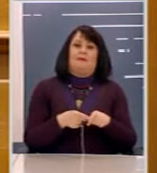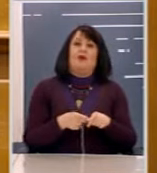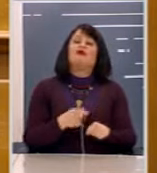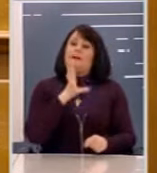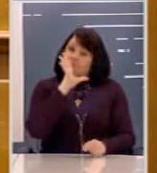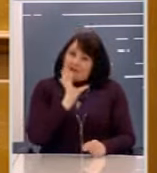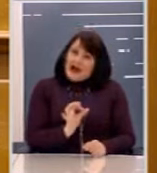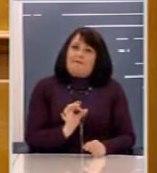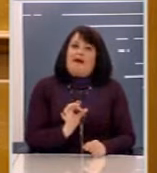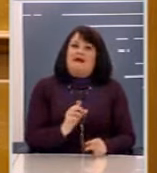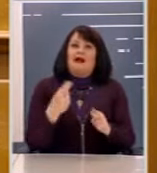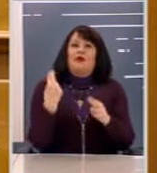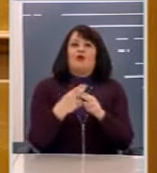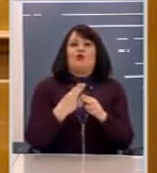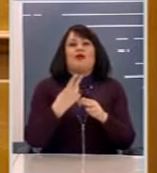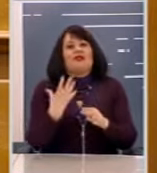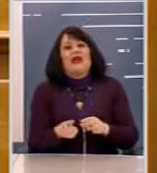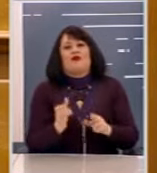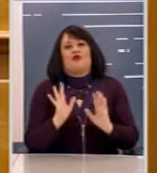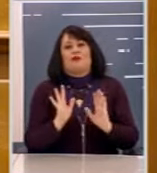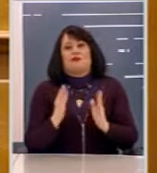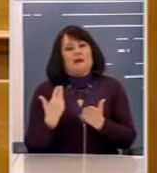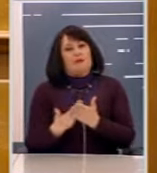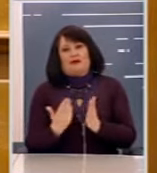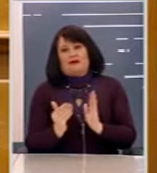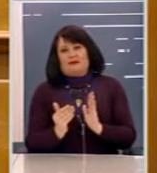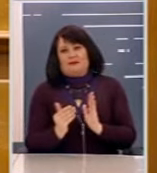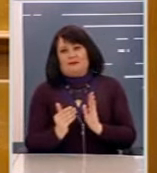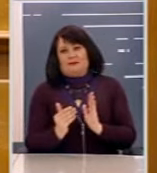θεραπευτική προστιθέμενη αξία.